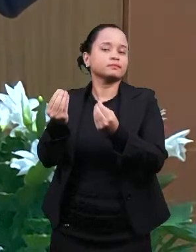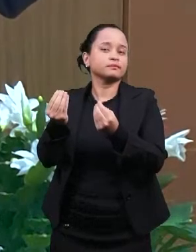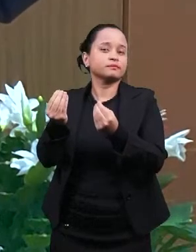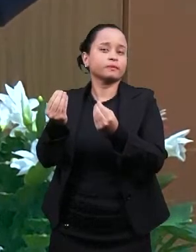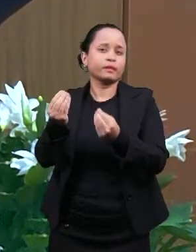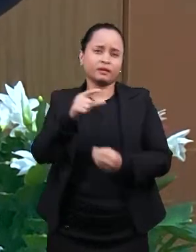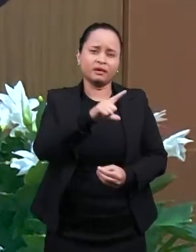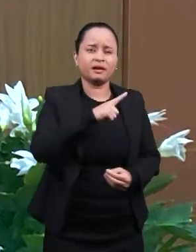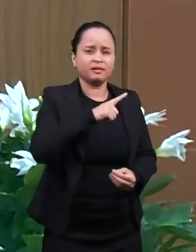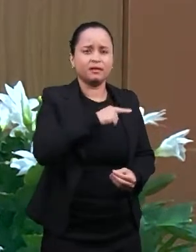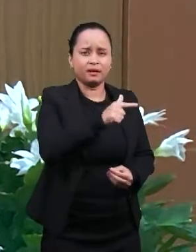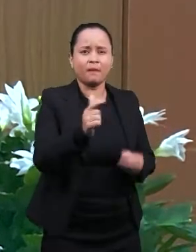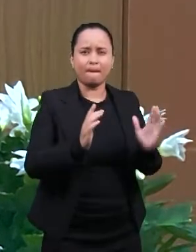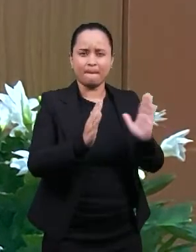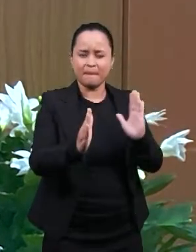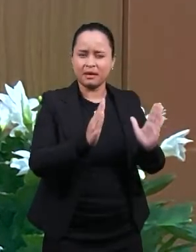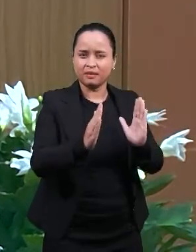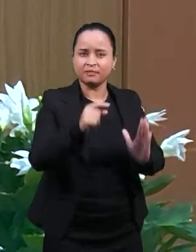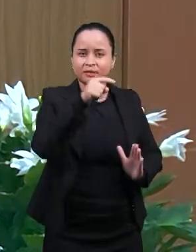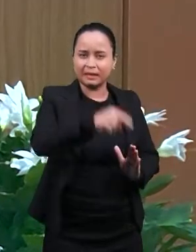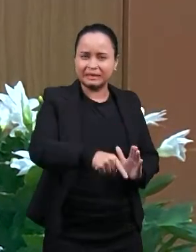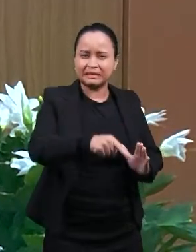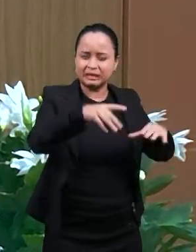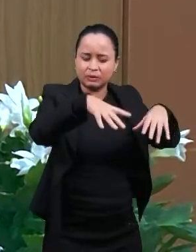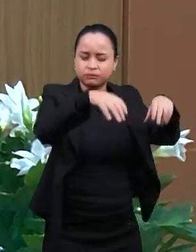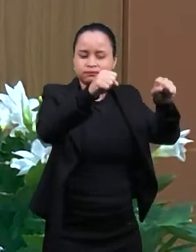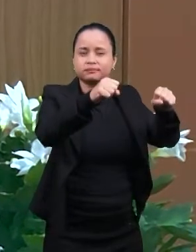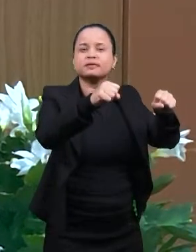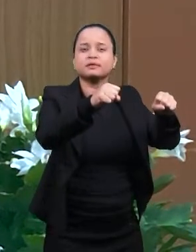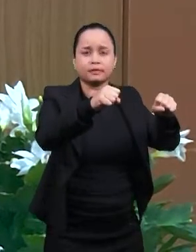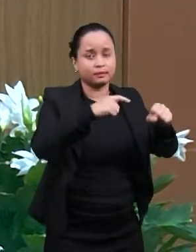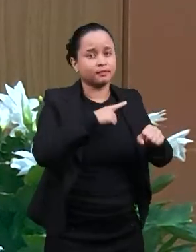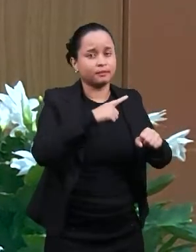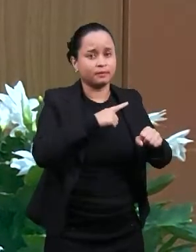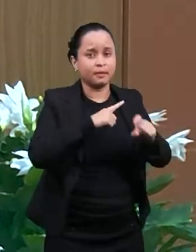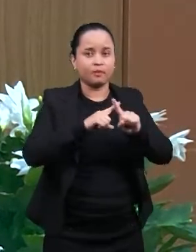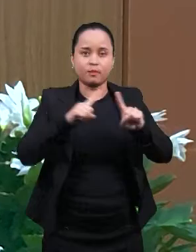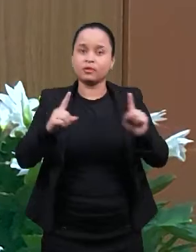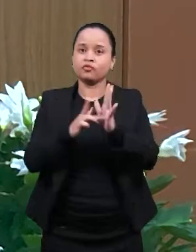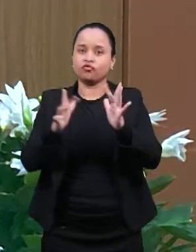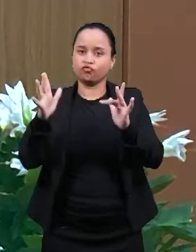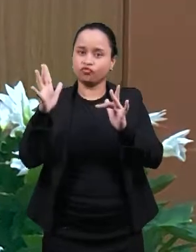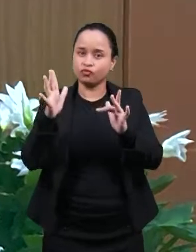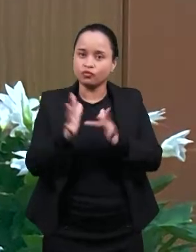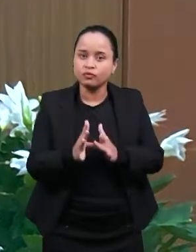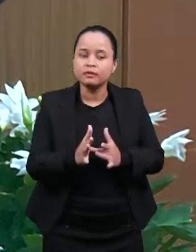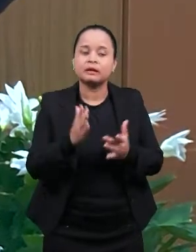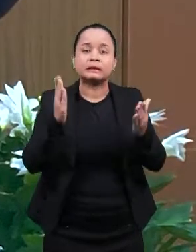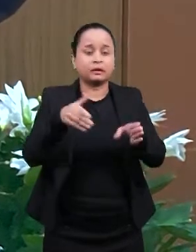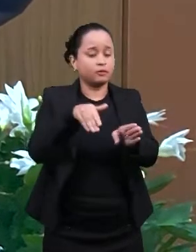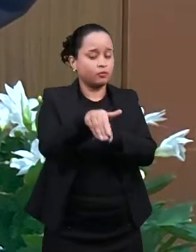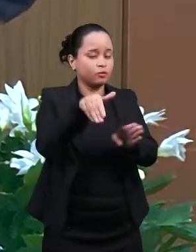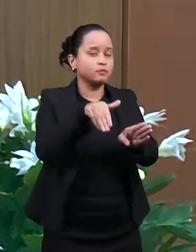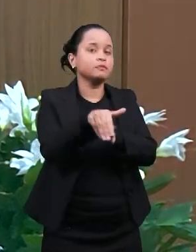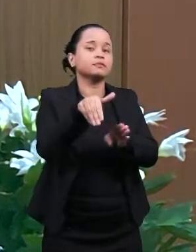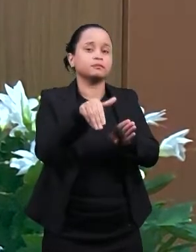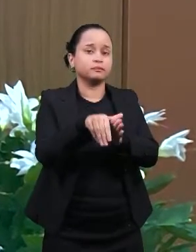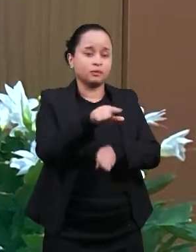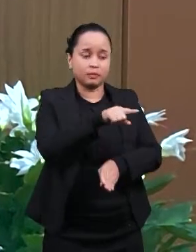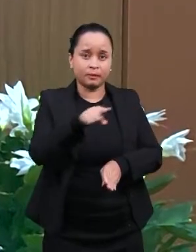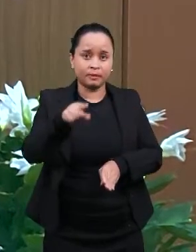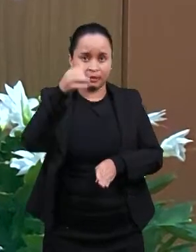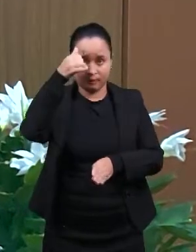Так, вокруг это тьма. Иисус предупреждал церковь об этом моменте. Он говорит, в